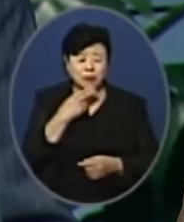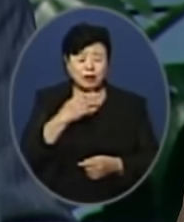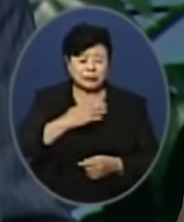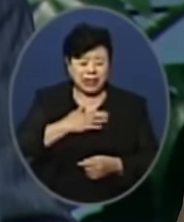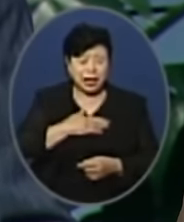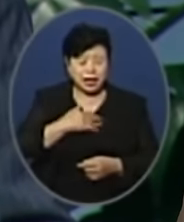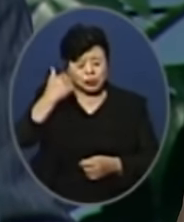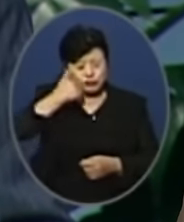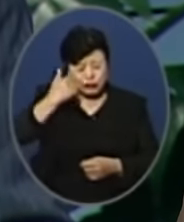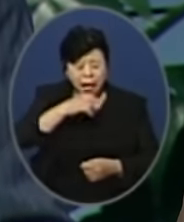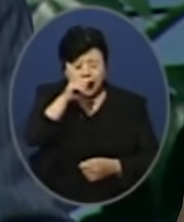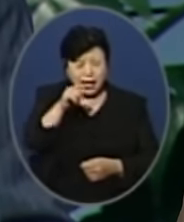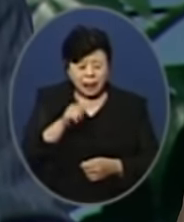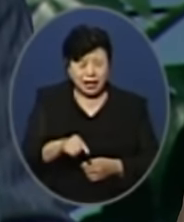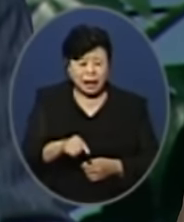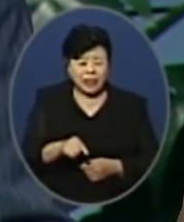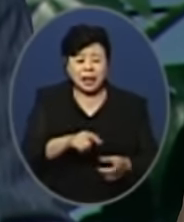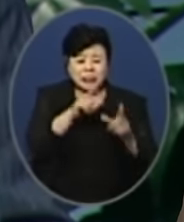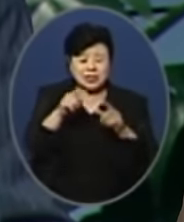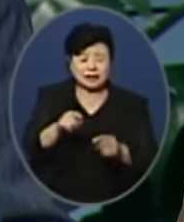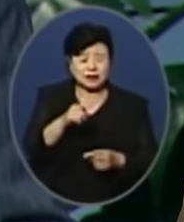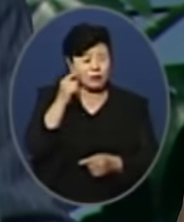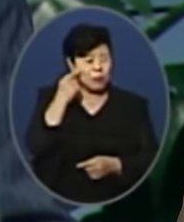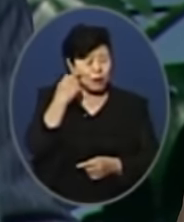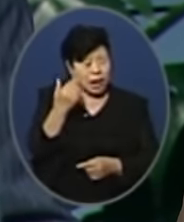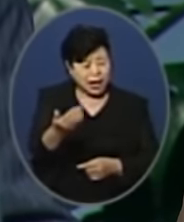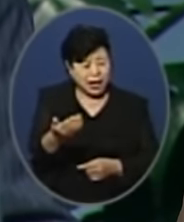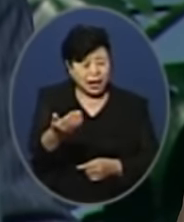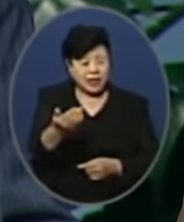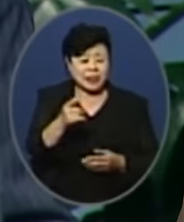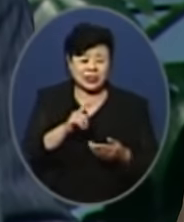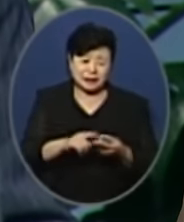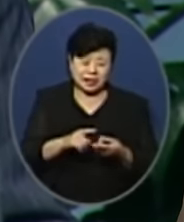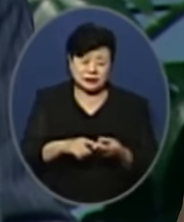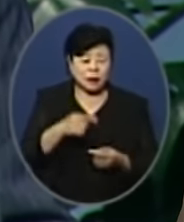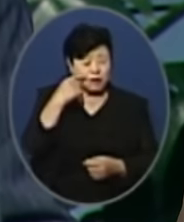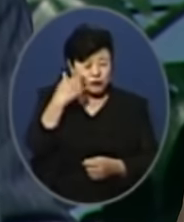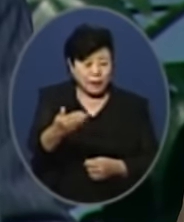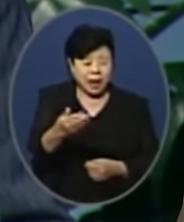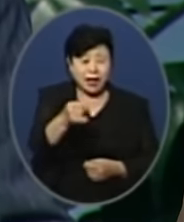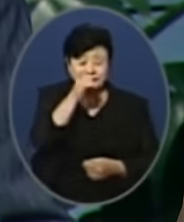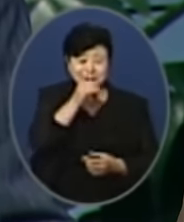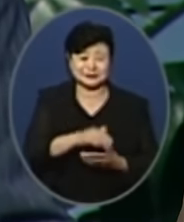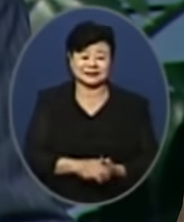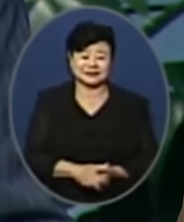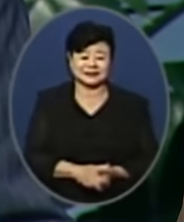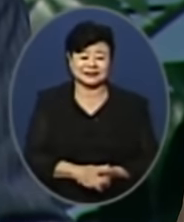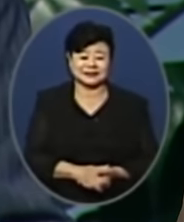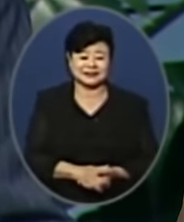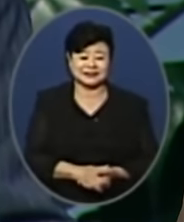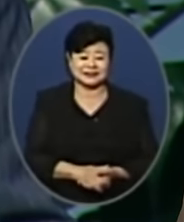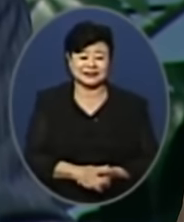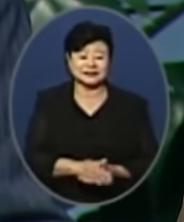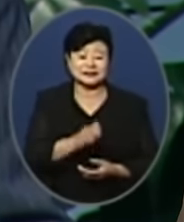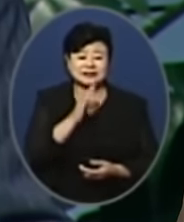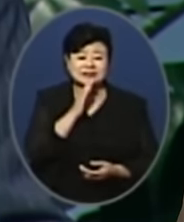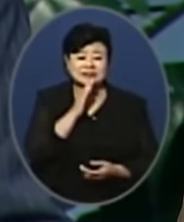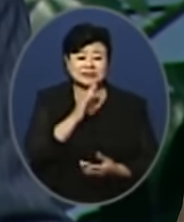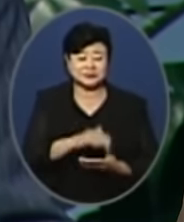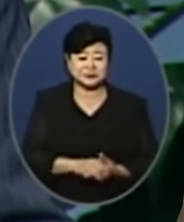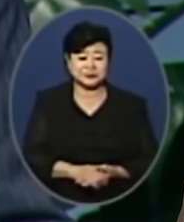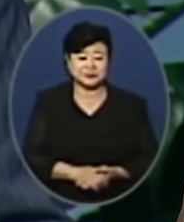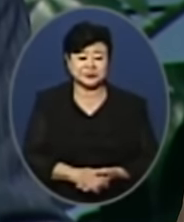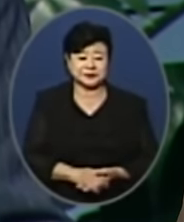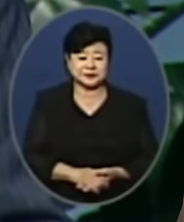내가 누구냐? 산다는 것이 무엇인가? 그런 질문을 합니다. 실존주의